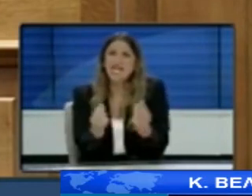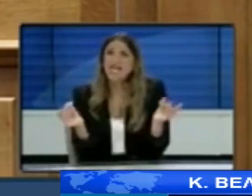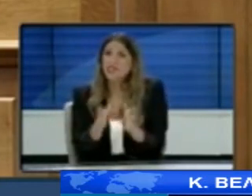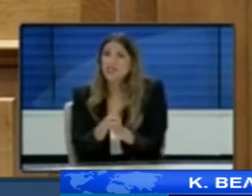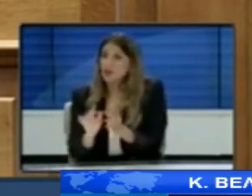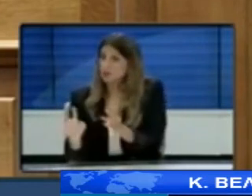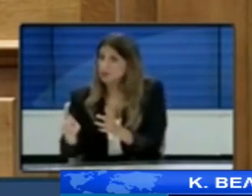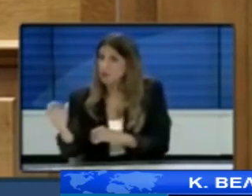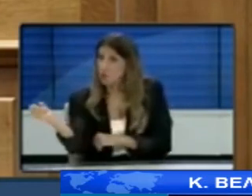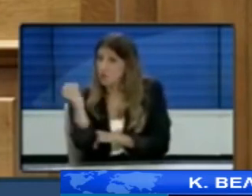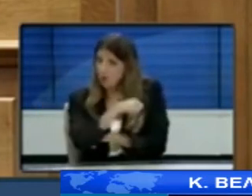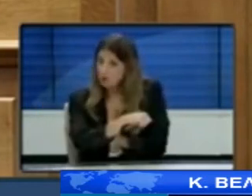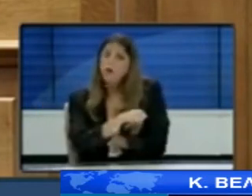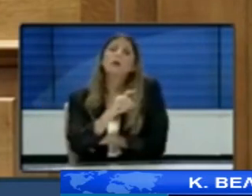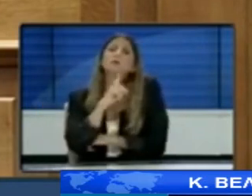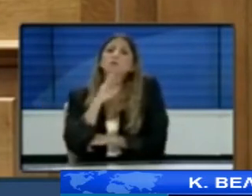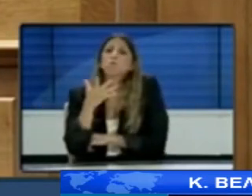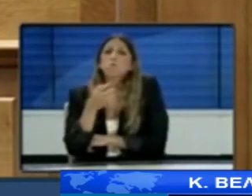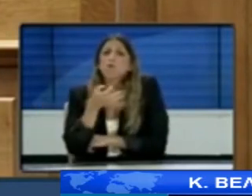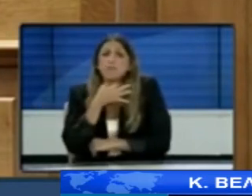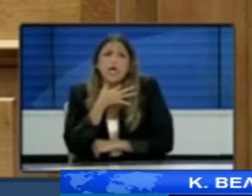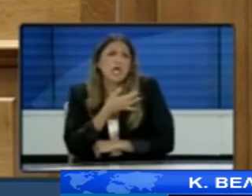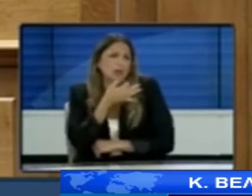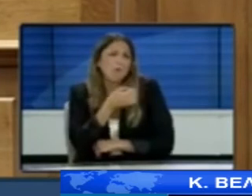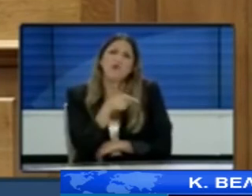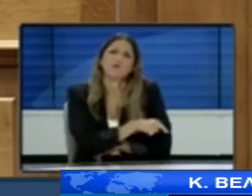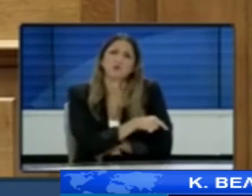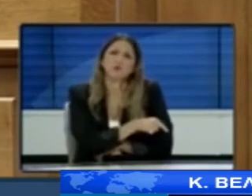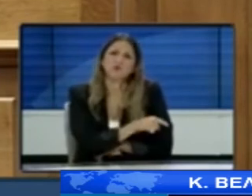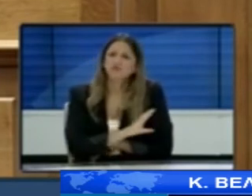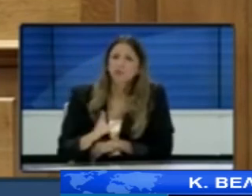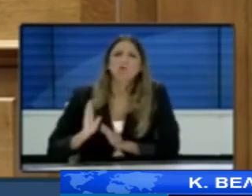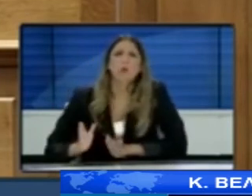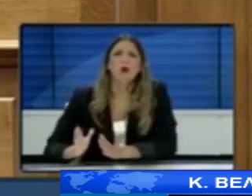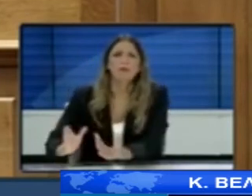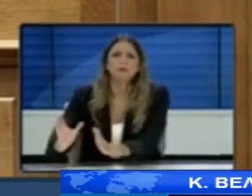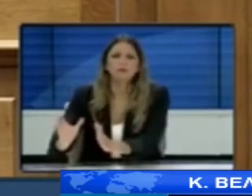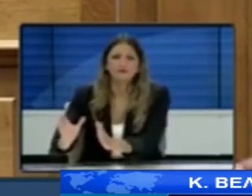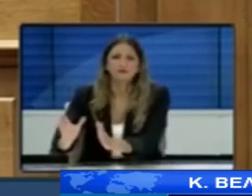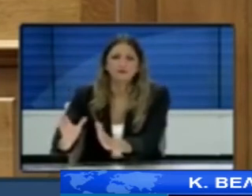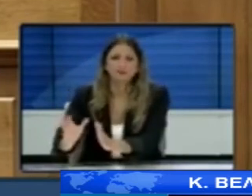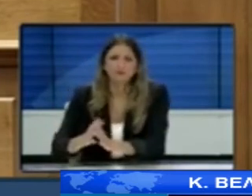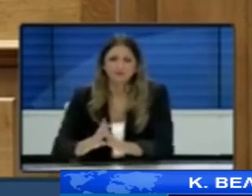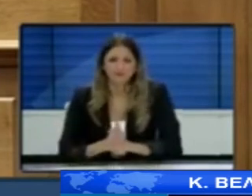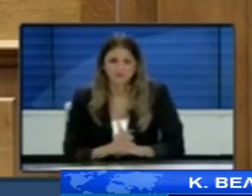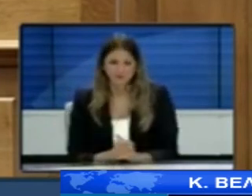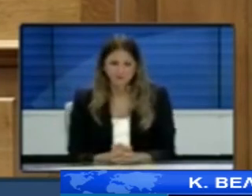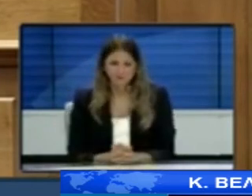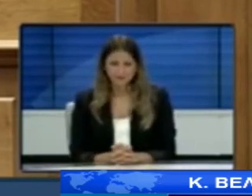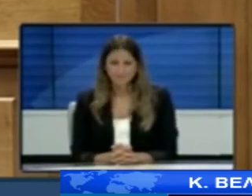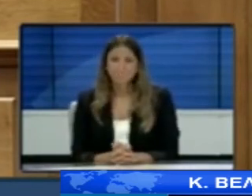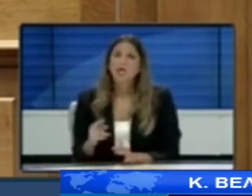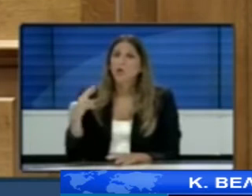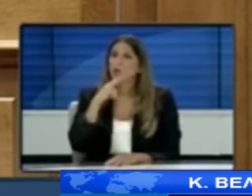αυτούς. Δυστυχώς όμως θα πω το εξής. Λέχθηκαν πράγματα τα οποία, κύριε Πρωθυπουργέ, δεν στέκουν κατά τη δική μου άποψη.